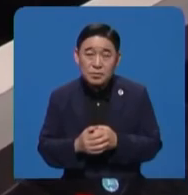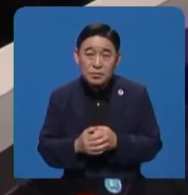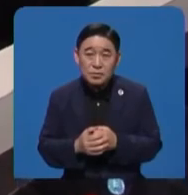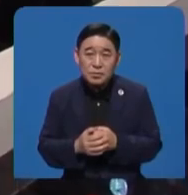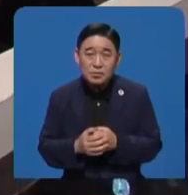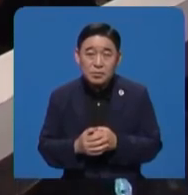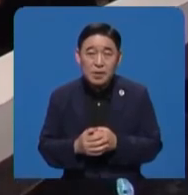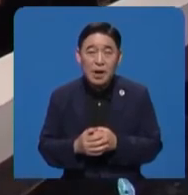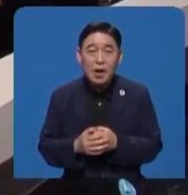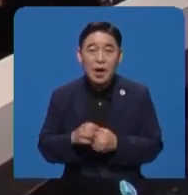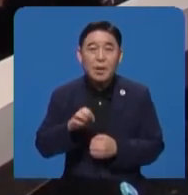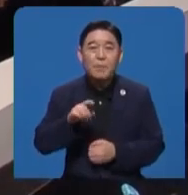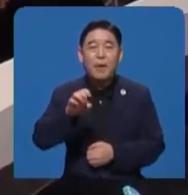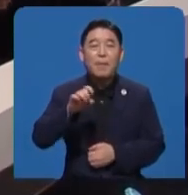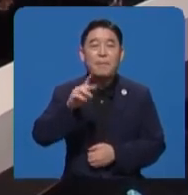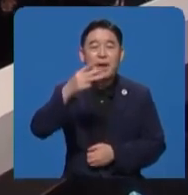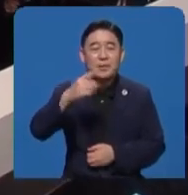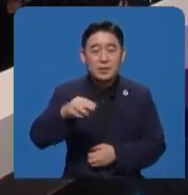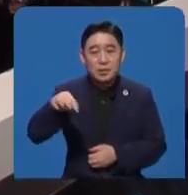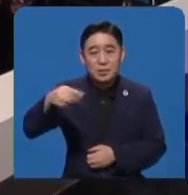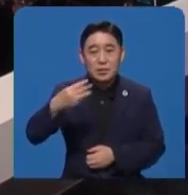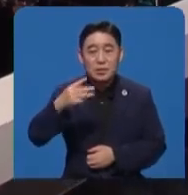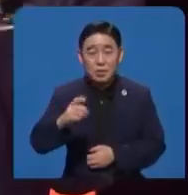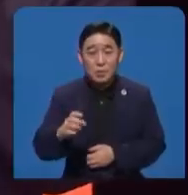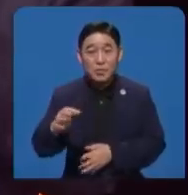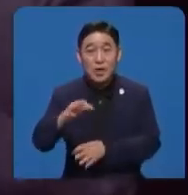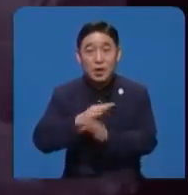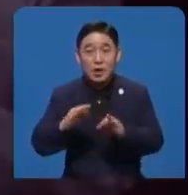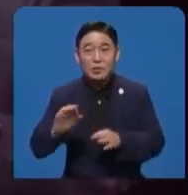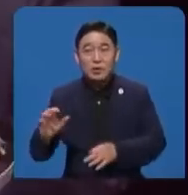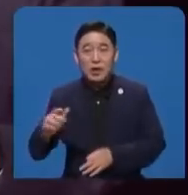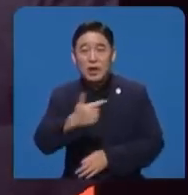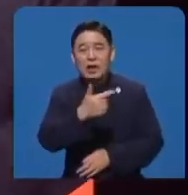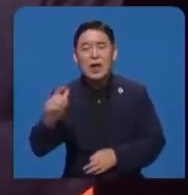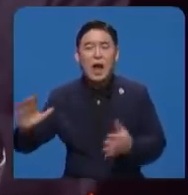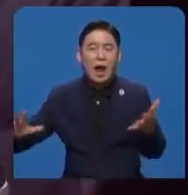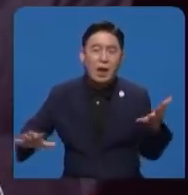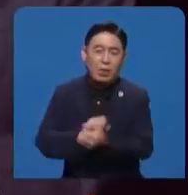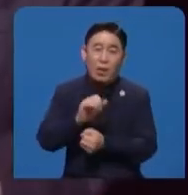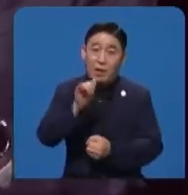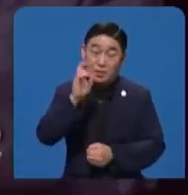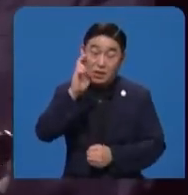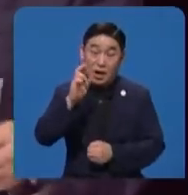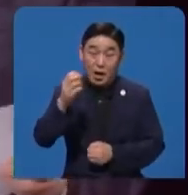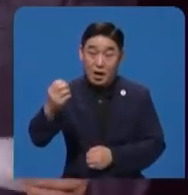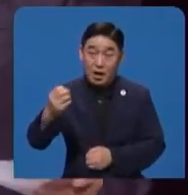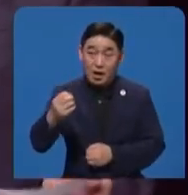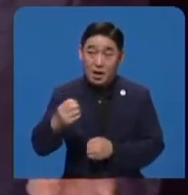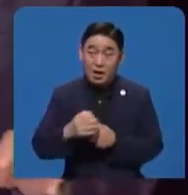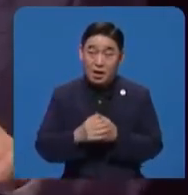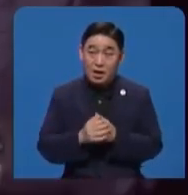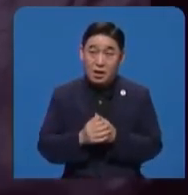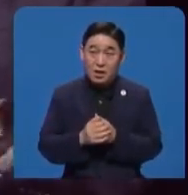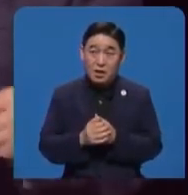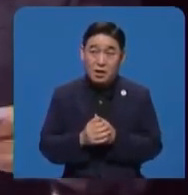뭐가요? 퍼펙트 스톰. 예. 경제. 예. 예. 대공황. 예. 이게 이제